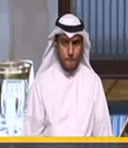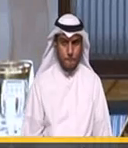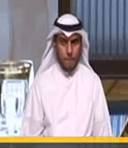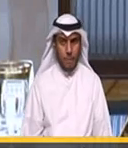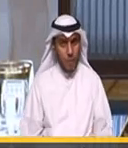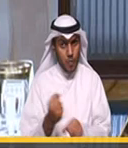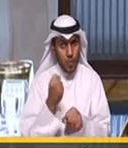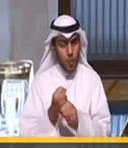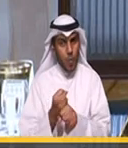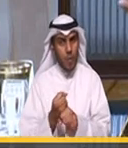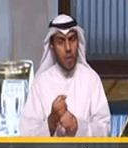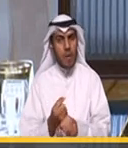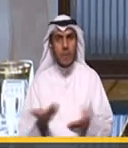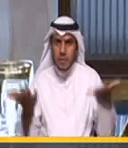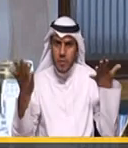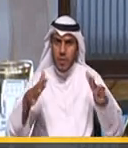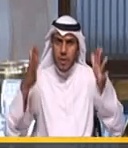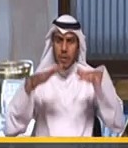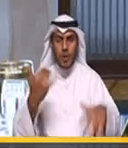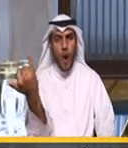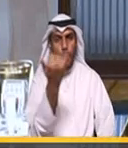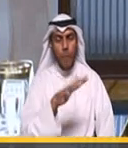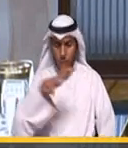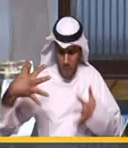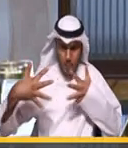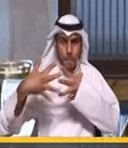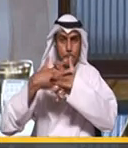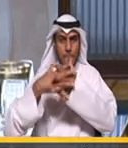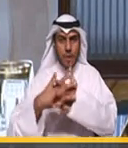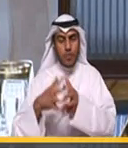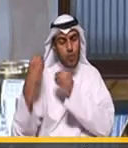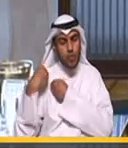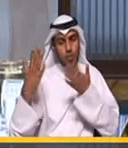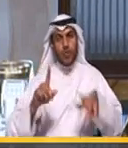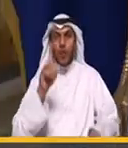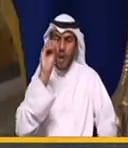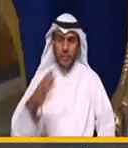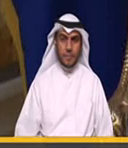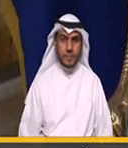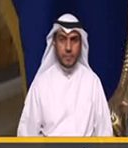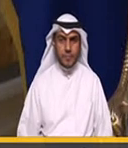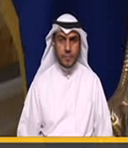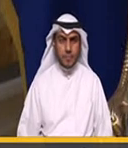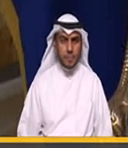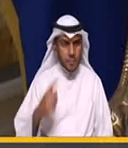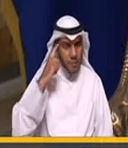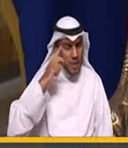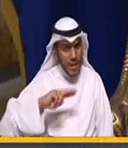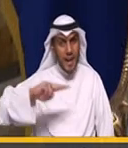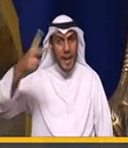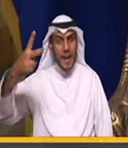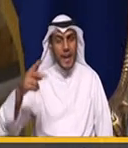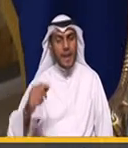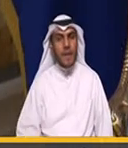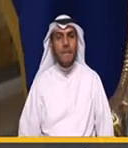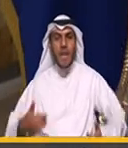نشاط يعني بجانبكم بعد، وأنتم الفضل يعني لكم. نغير مفهوم الدوري